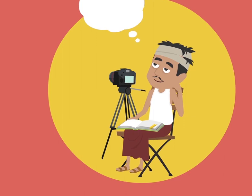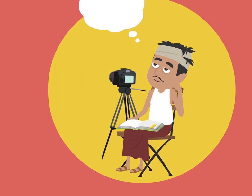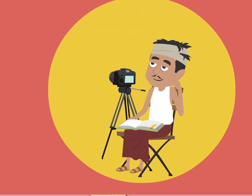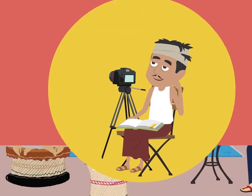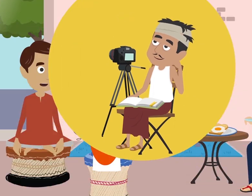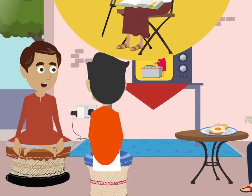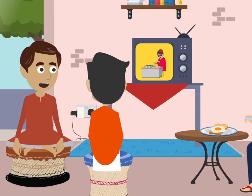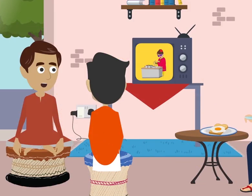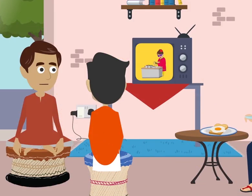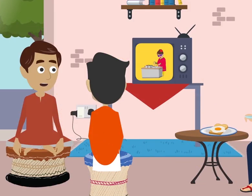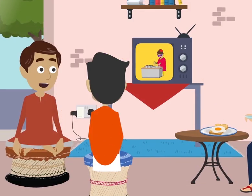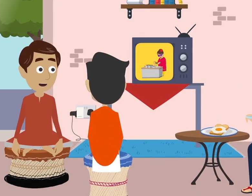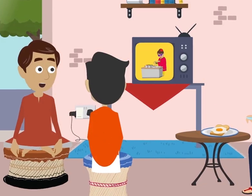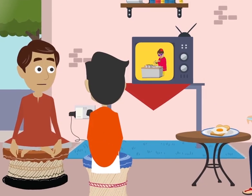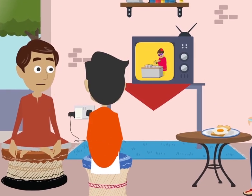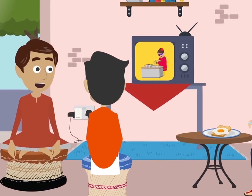कैसे सीखा।